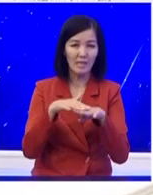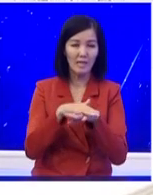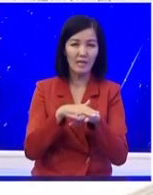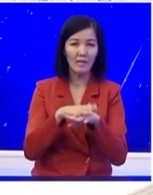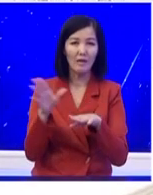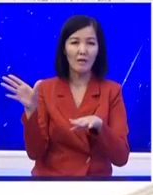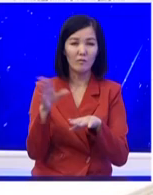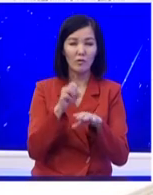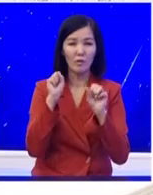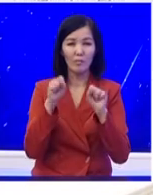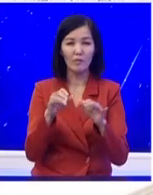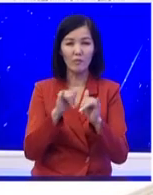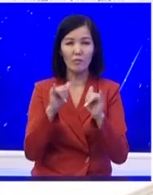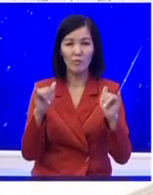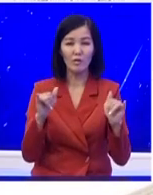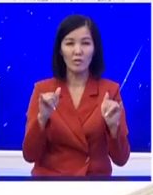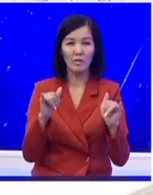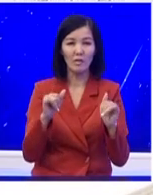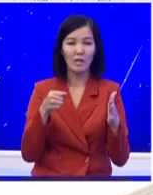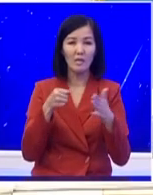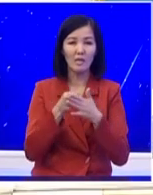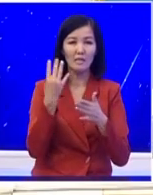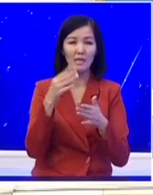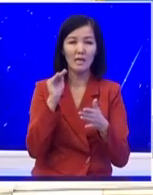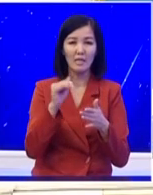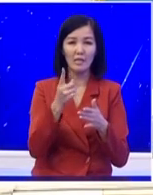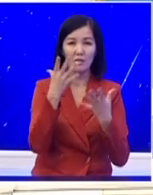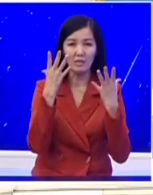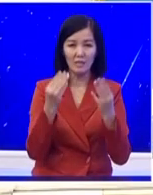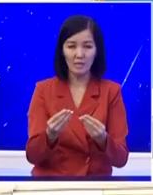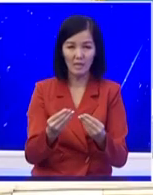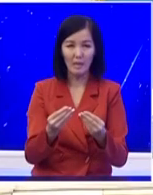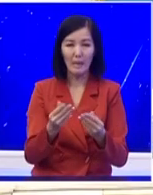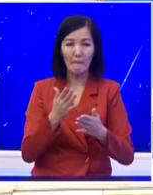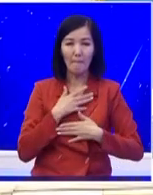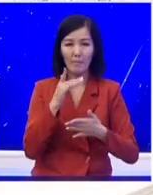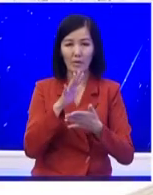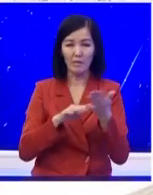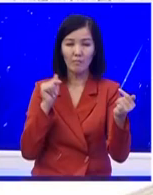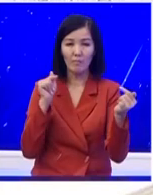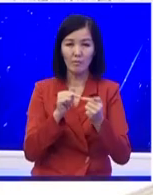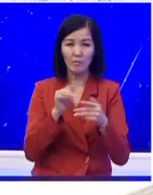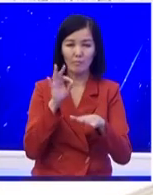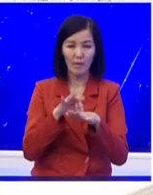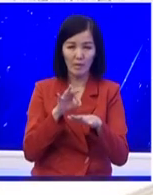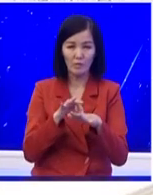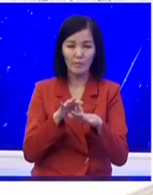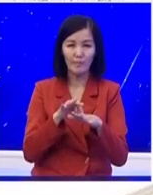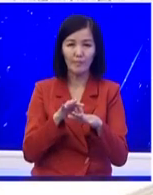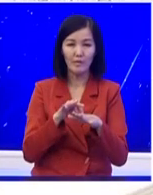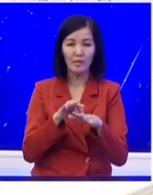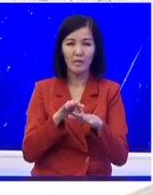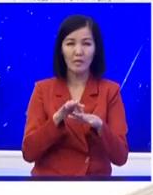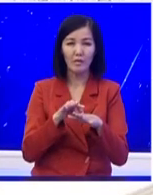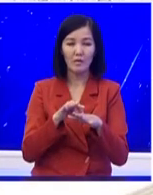это позволит увеличить количество тестов до 40 тысяч в сутки. Мы продолжаем нашу борьбу с коронавирусом. Нет сомнений